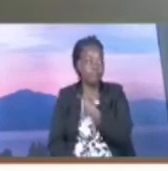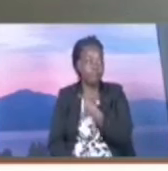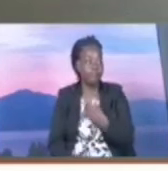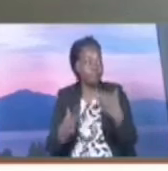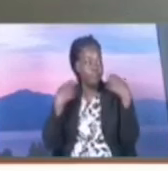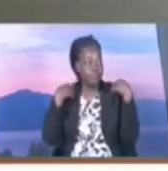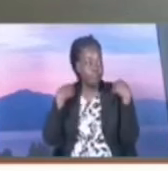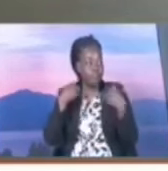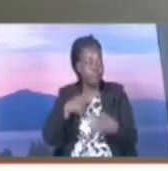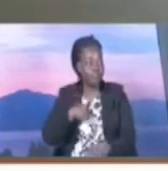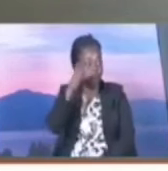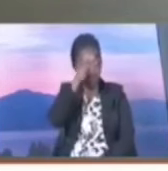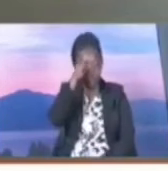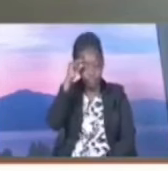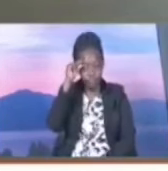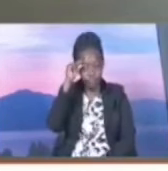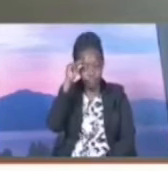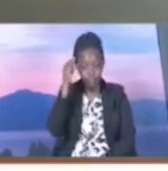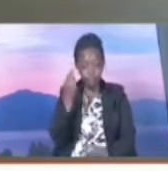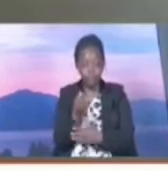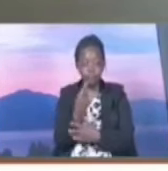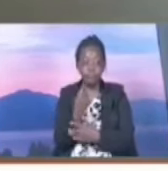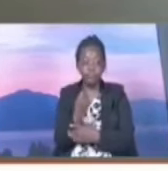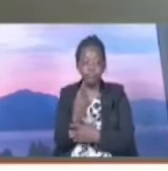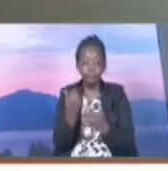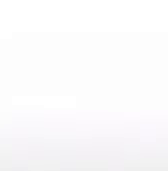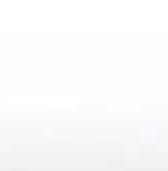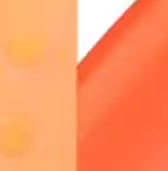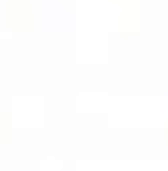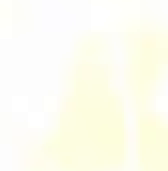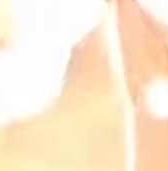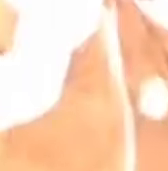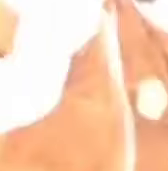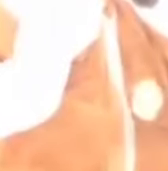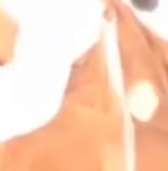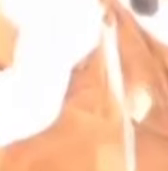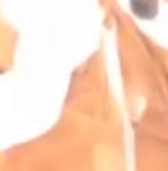Mulungi, katutandika agataliiko nfuufu nga tukulaga ebikulu ebigalimu.